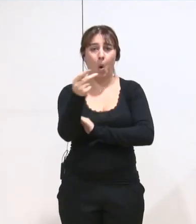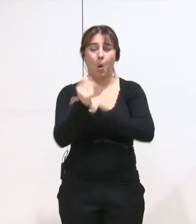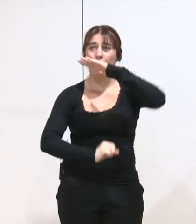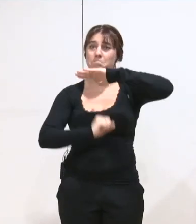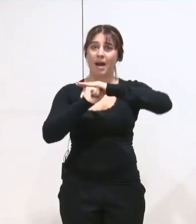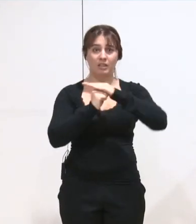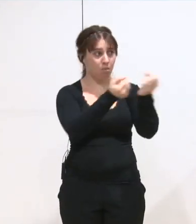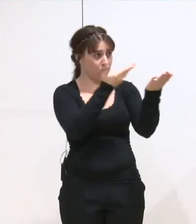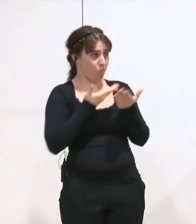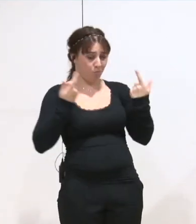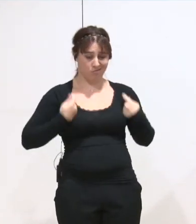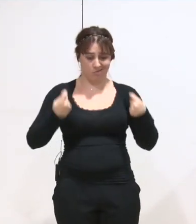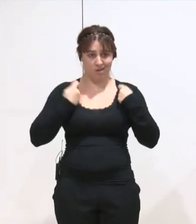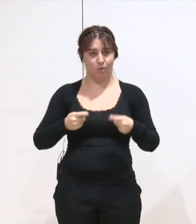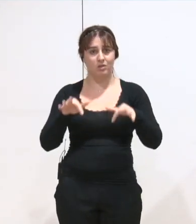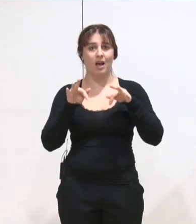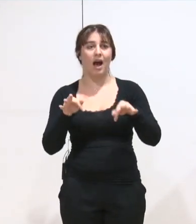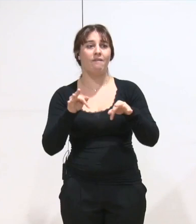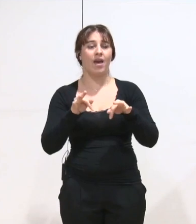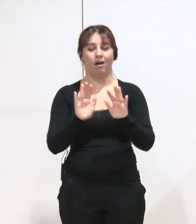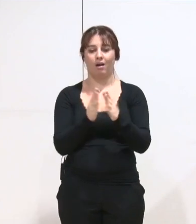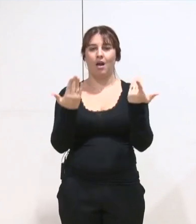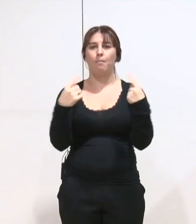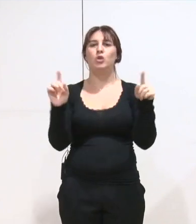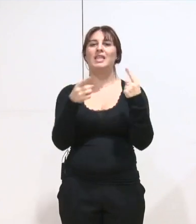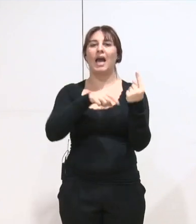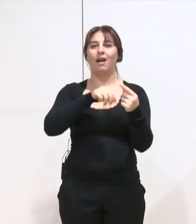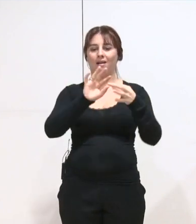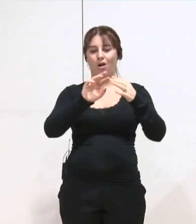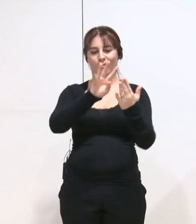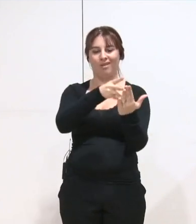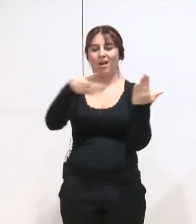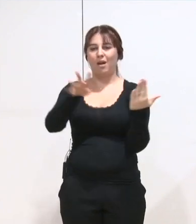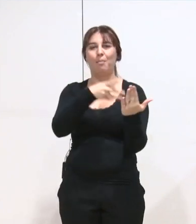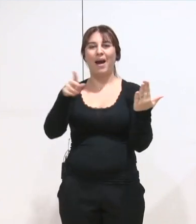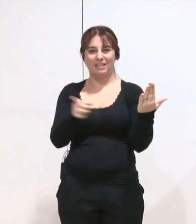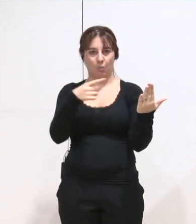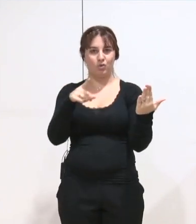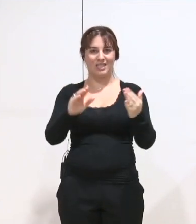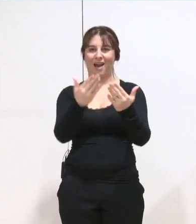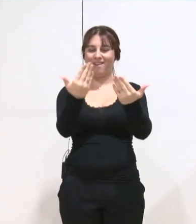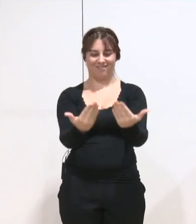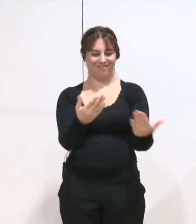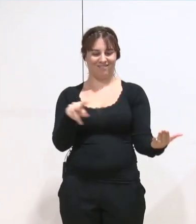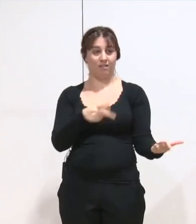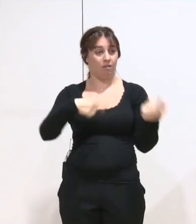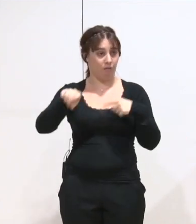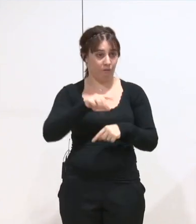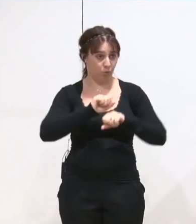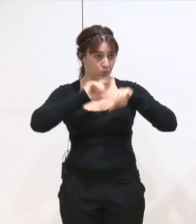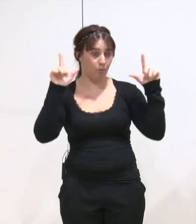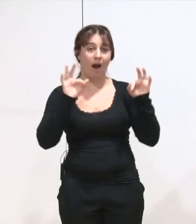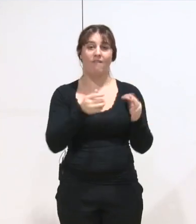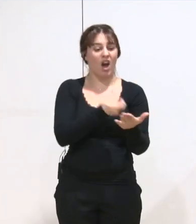de dépenser pour la fourniture de partitions musicales. Ça va peut-être vous surprendre, je suis d'accord, mais vous le savez sûrement, et les gens qui achètent les